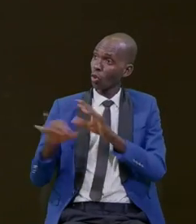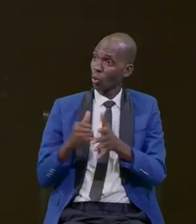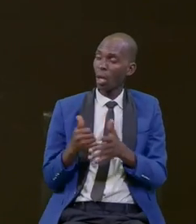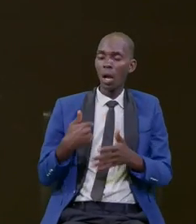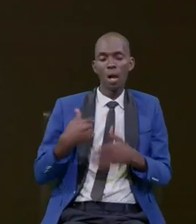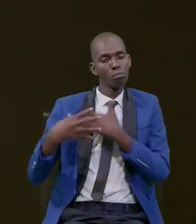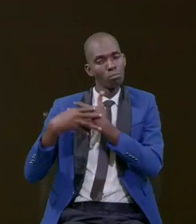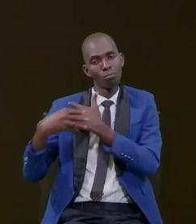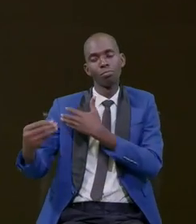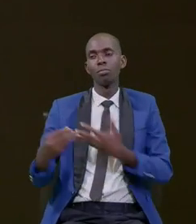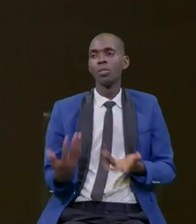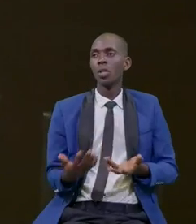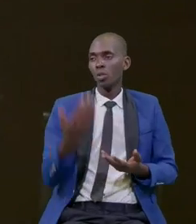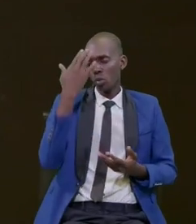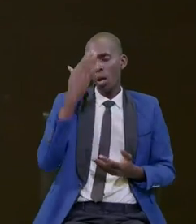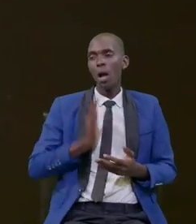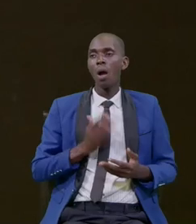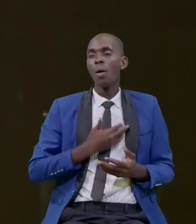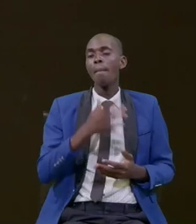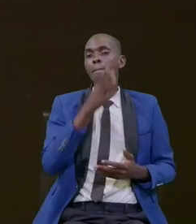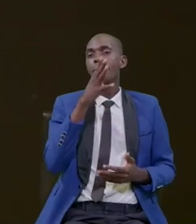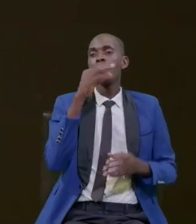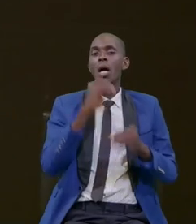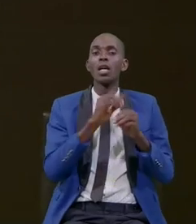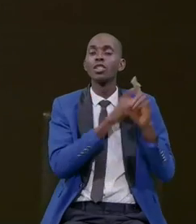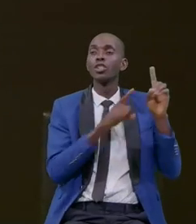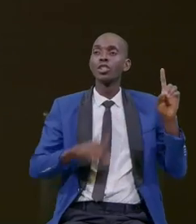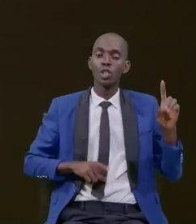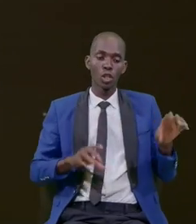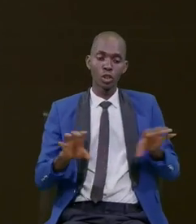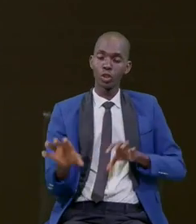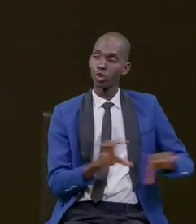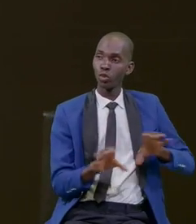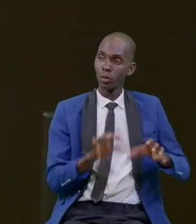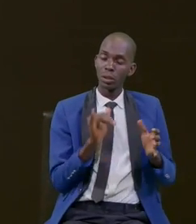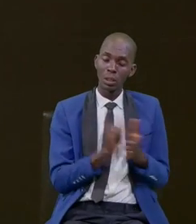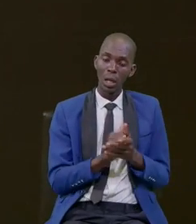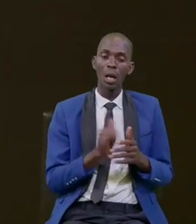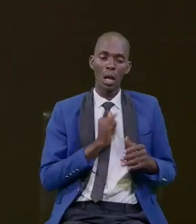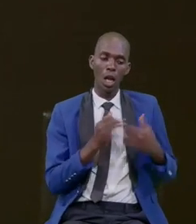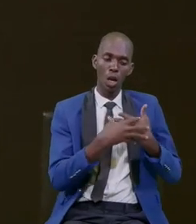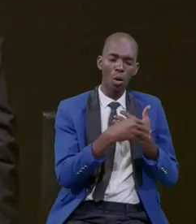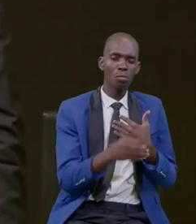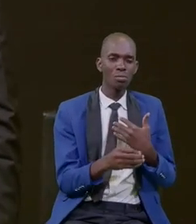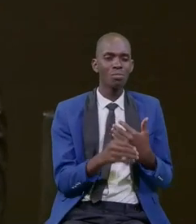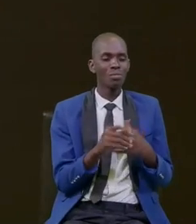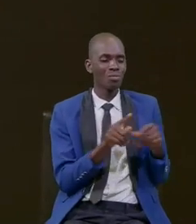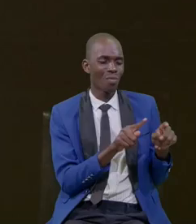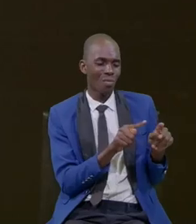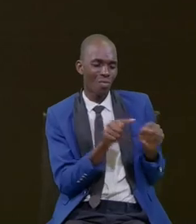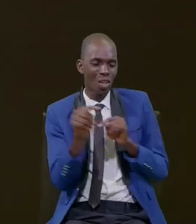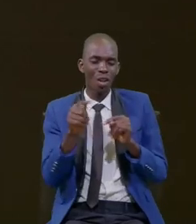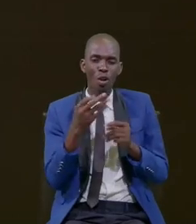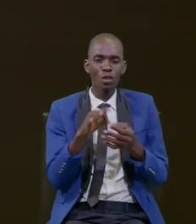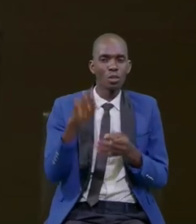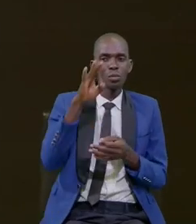le Seigneur fait ça. Moi aussi, je fais ça. Un transfert d'esprit. Pas